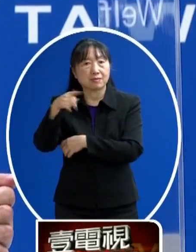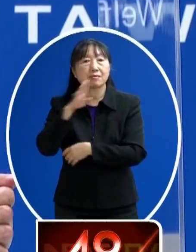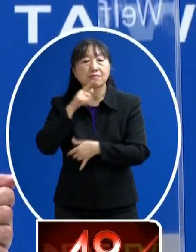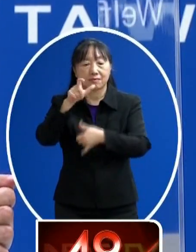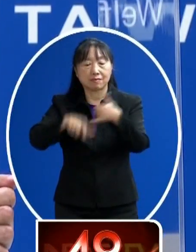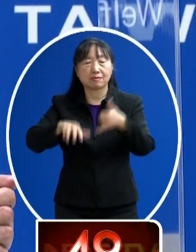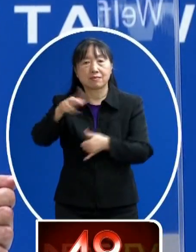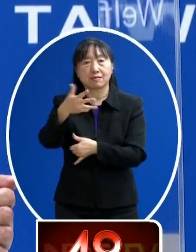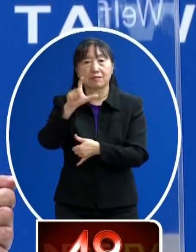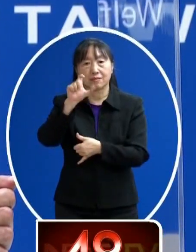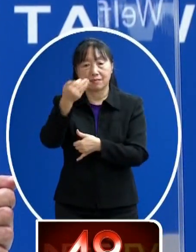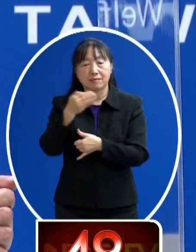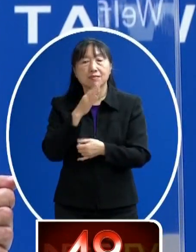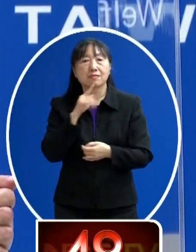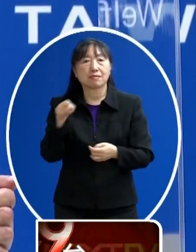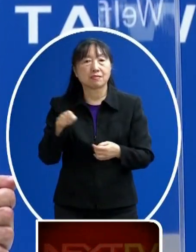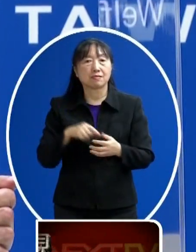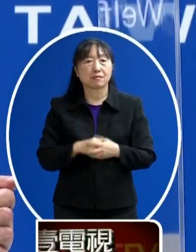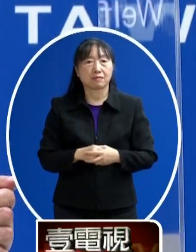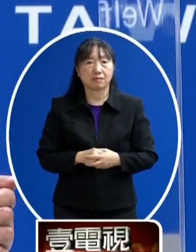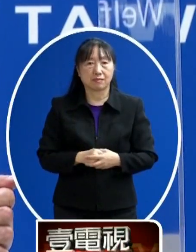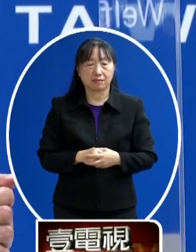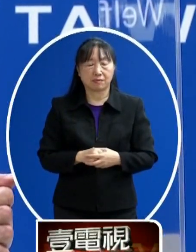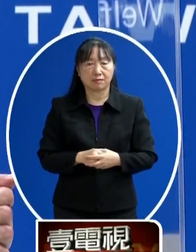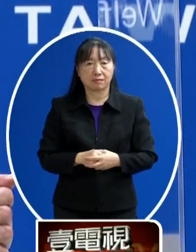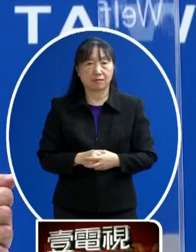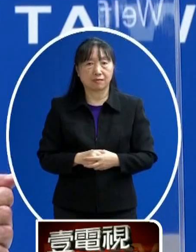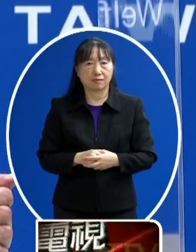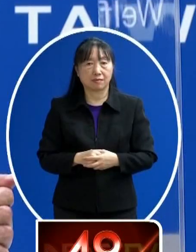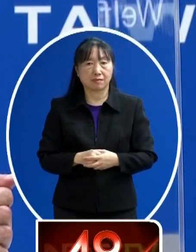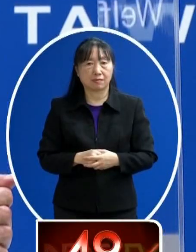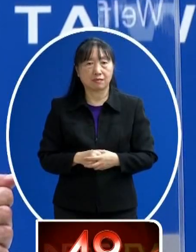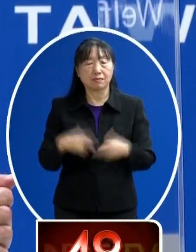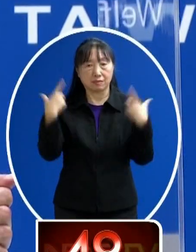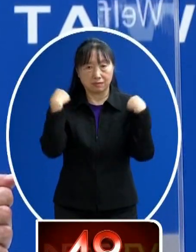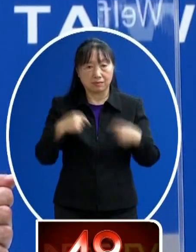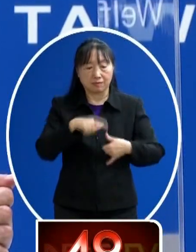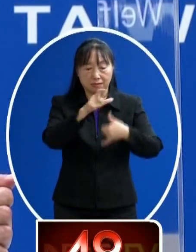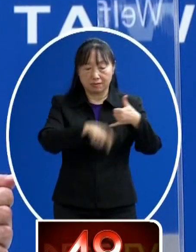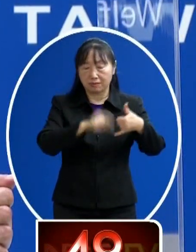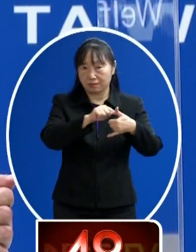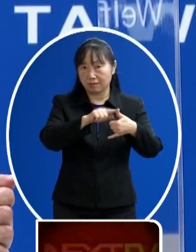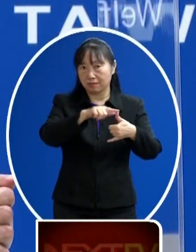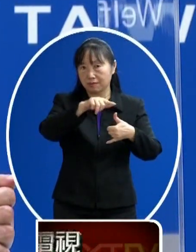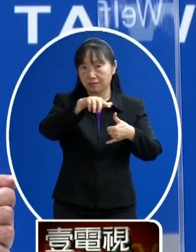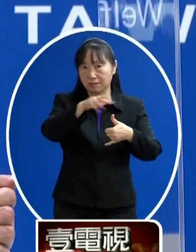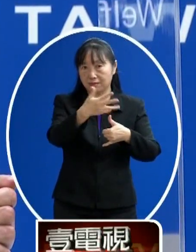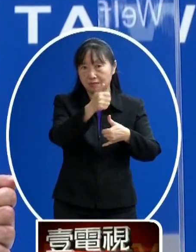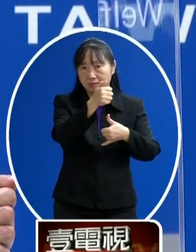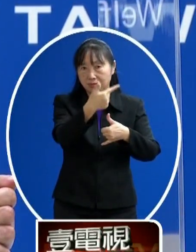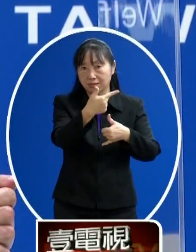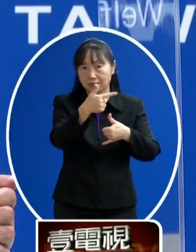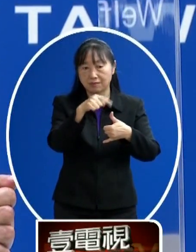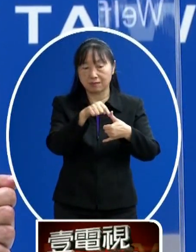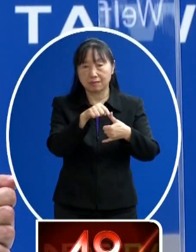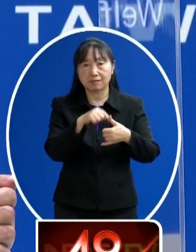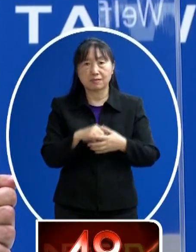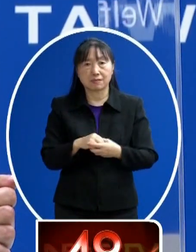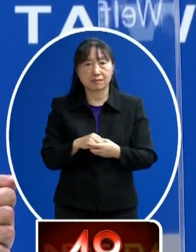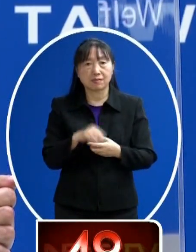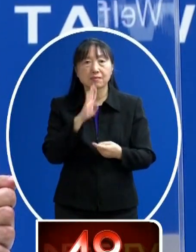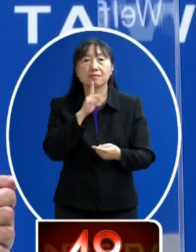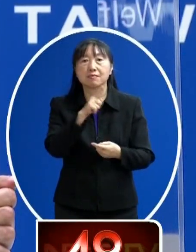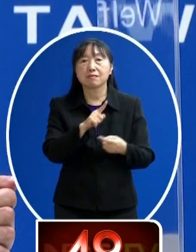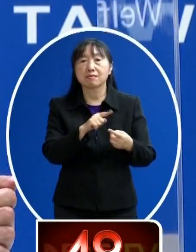869。那因为我们原来的856他的主这位主治医